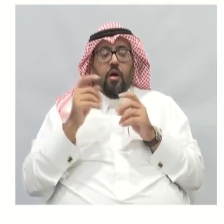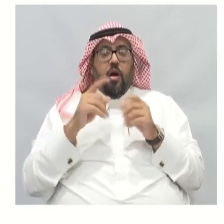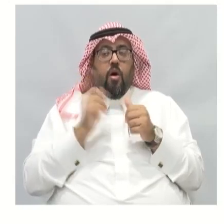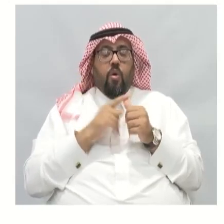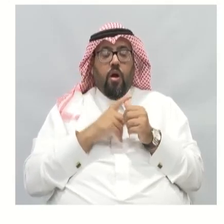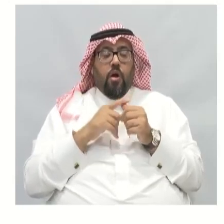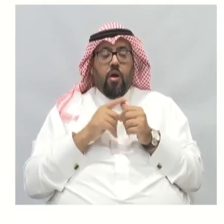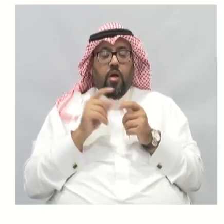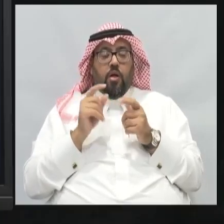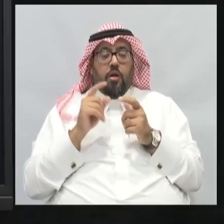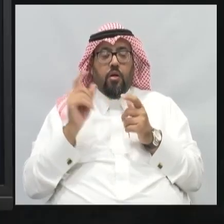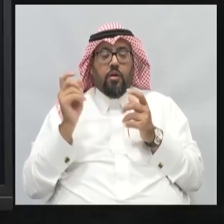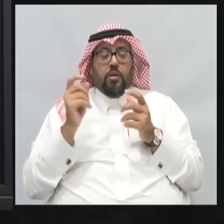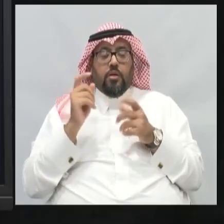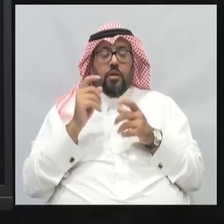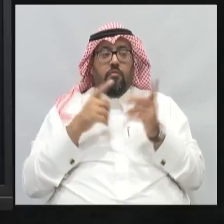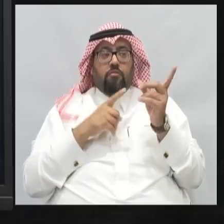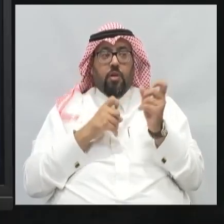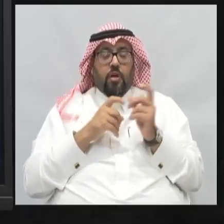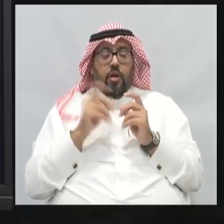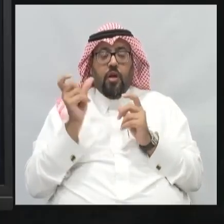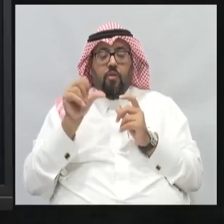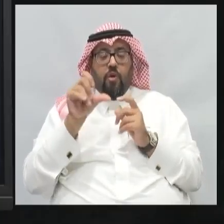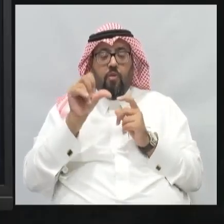اول دوله امتلكت سلاح